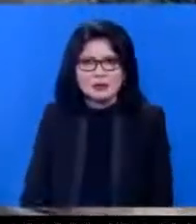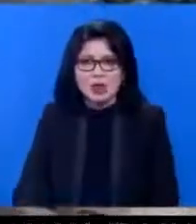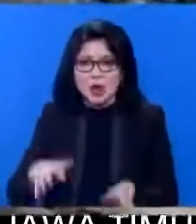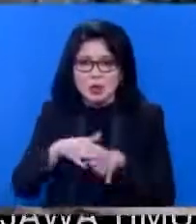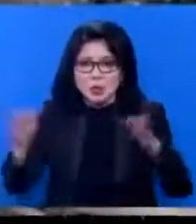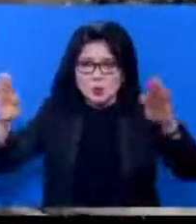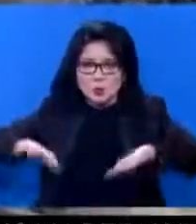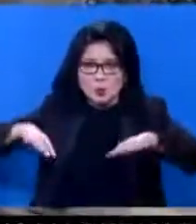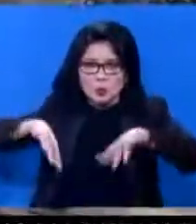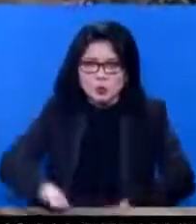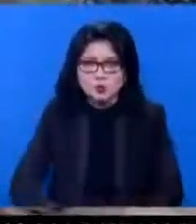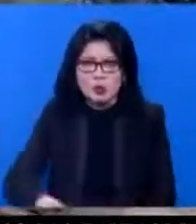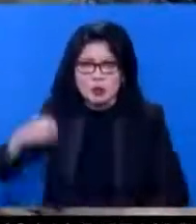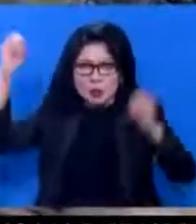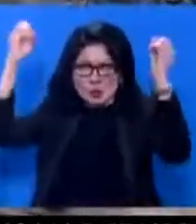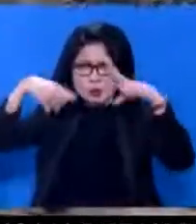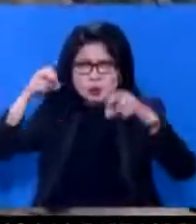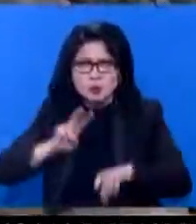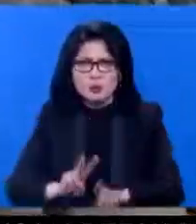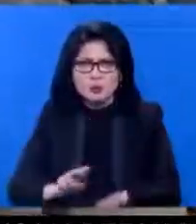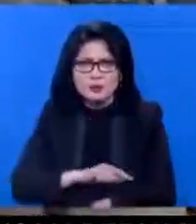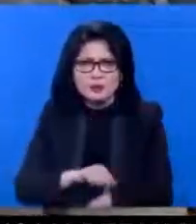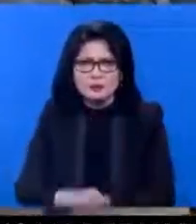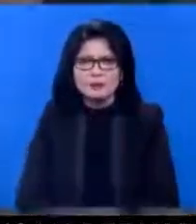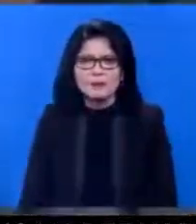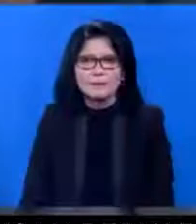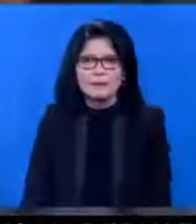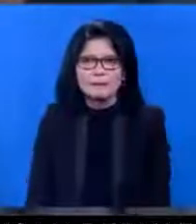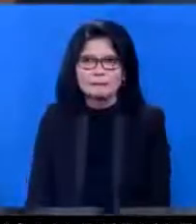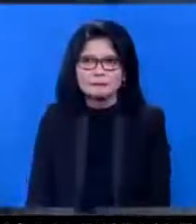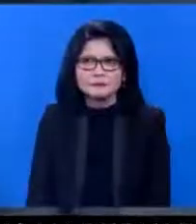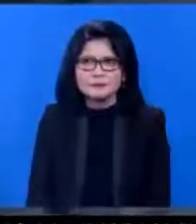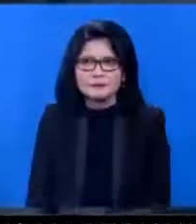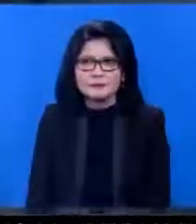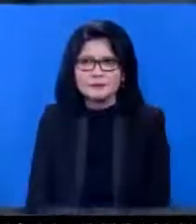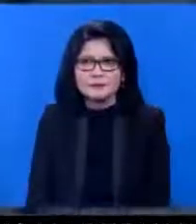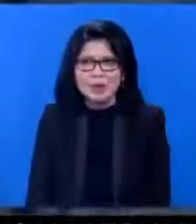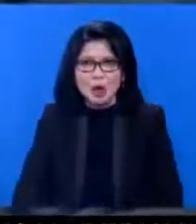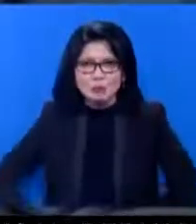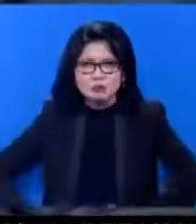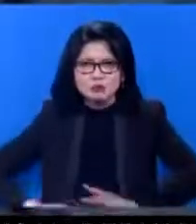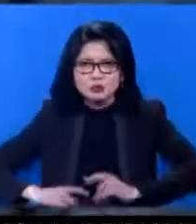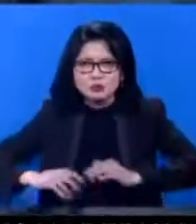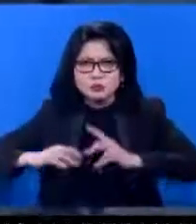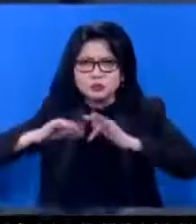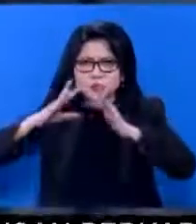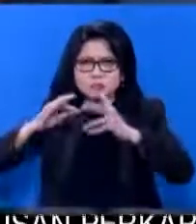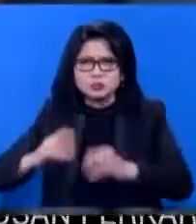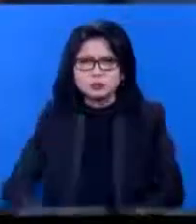sungai ini terjadi setelah hujan deras mengguyur selama beberapa jam. Naik banjirnya,